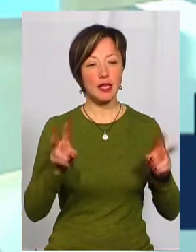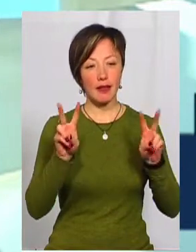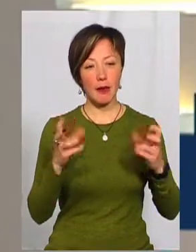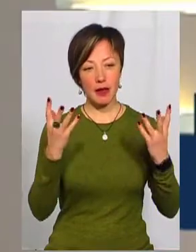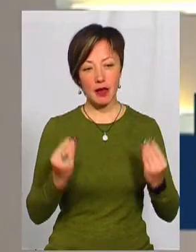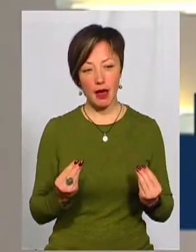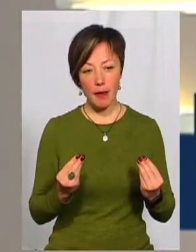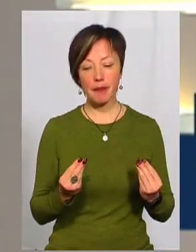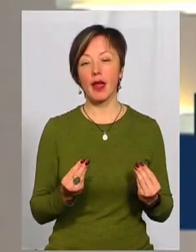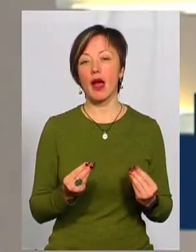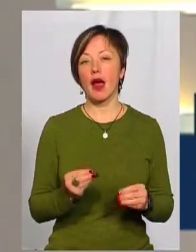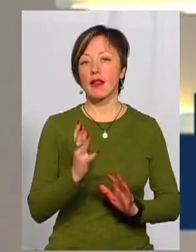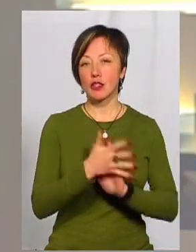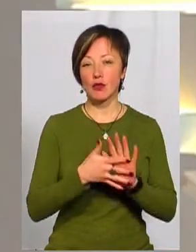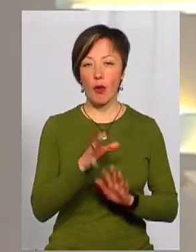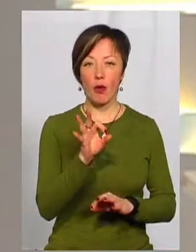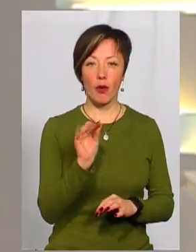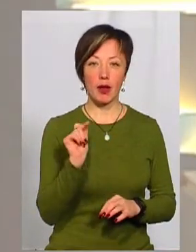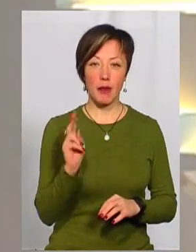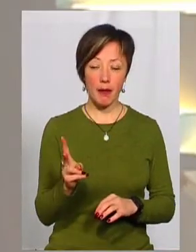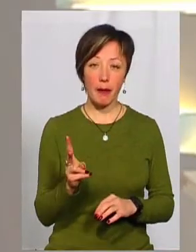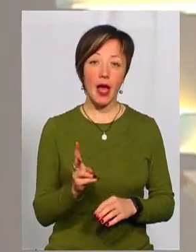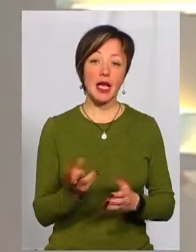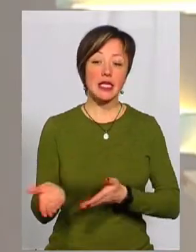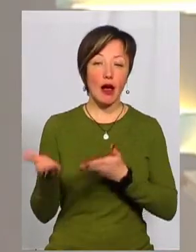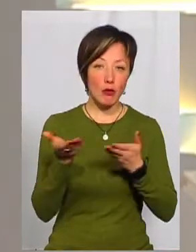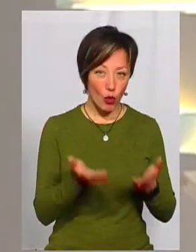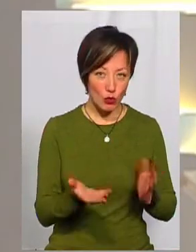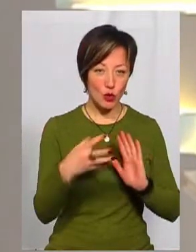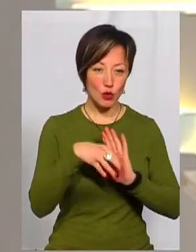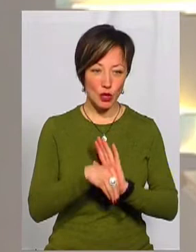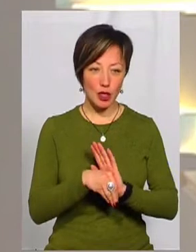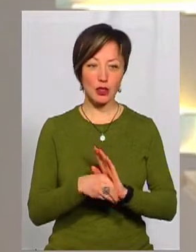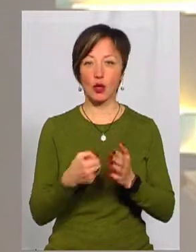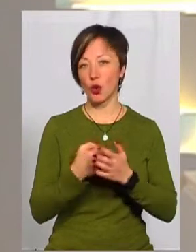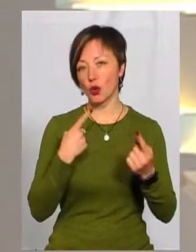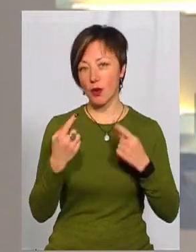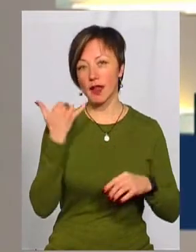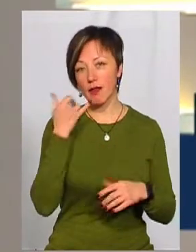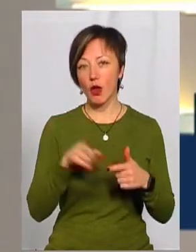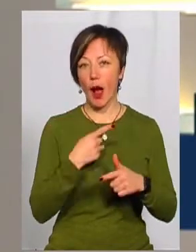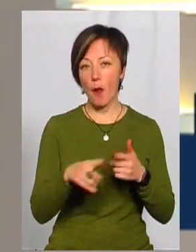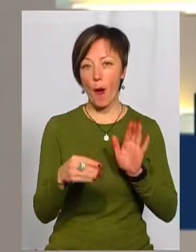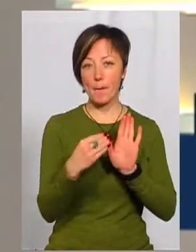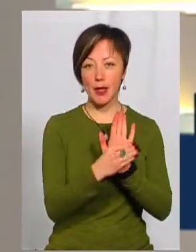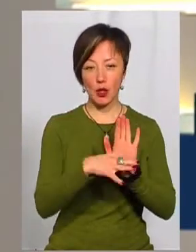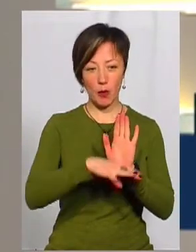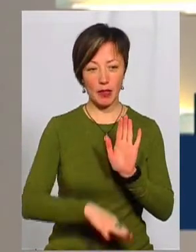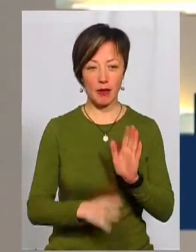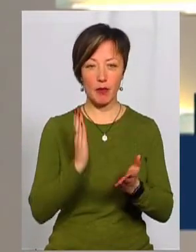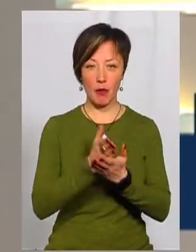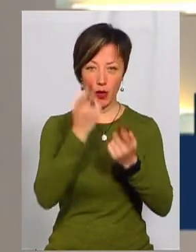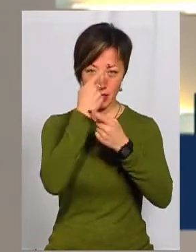темі дня. Мене звати Олена Киміняш. На жестову мову перекладає Ольга Рибак. Запрошуємо долучатися до розмови телефоном або пишіть у коментарях під